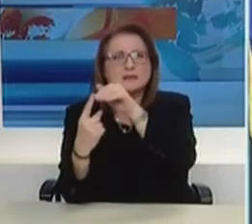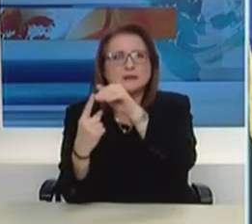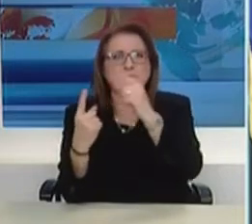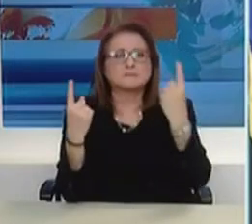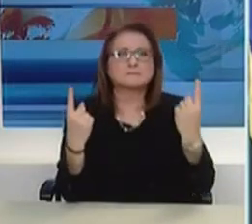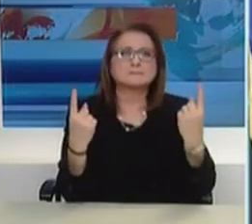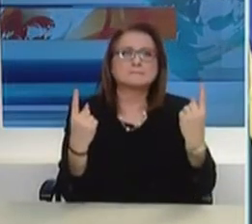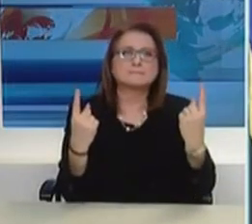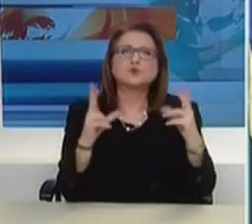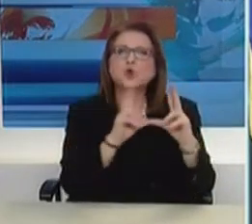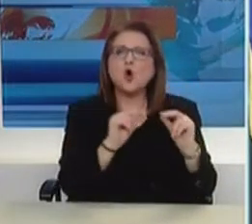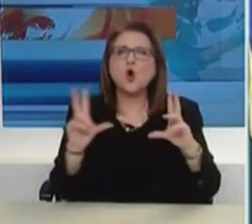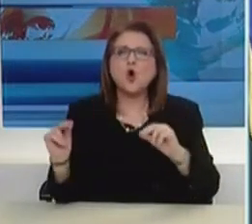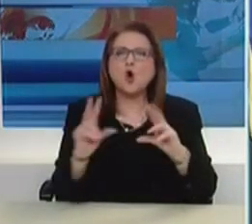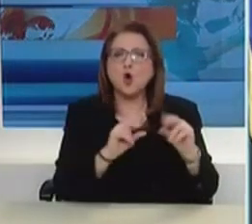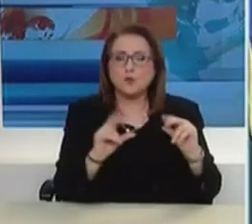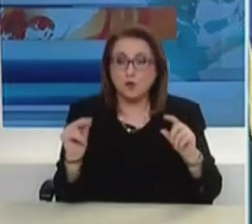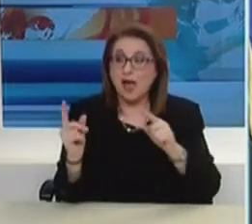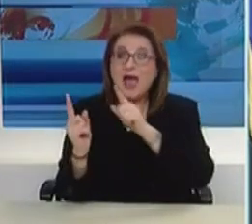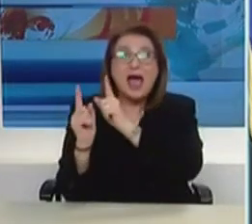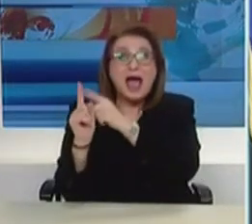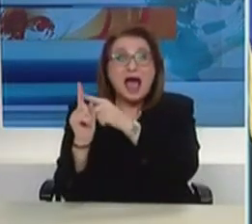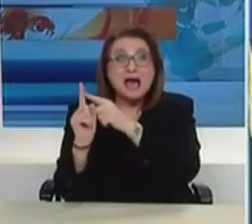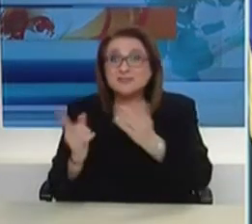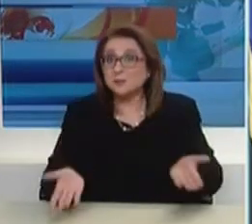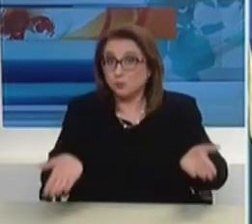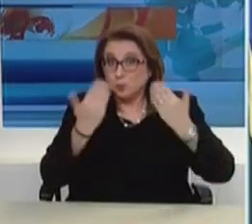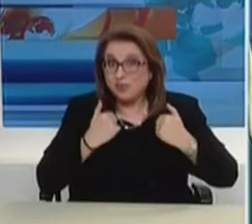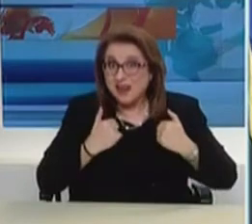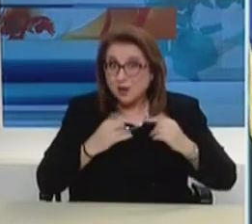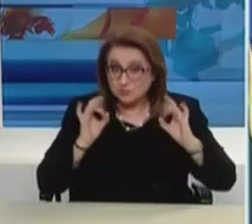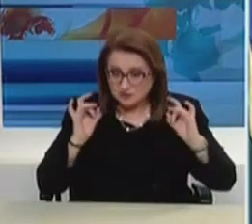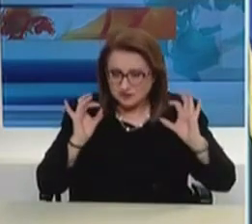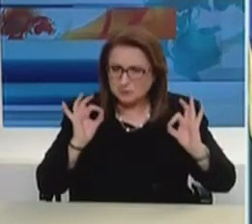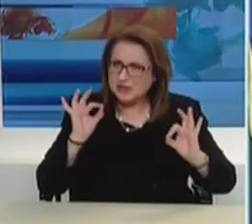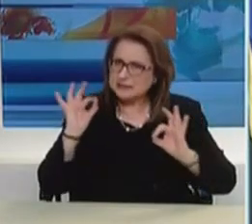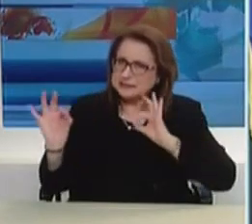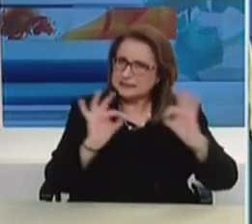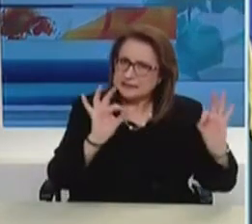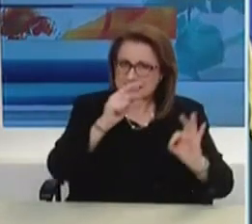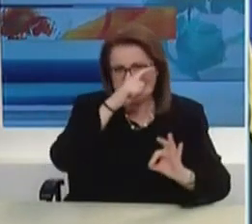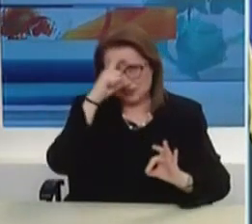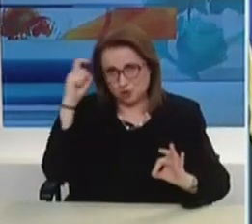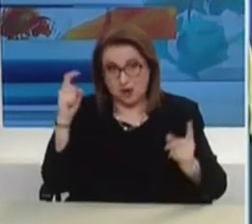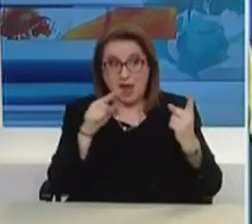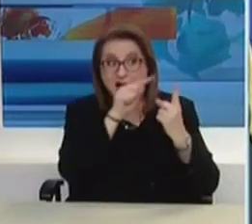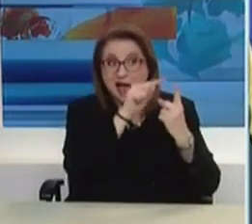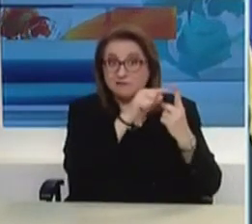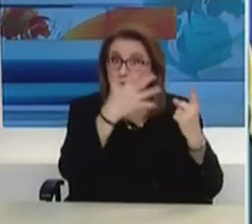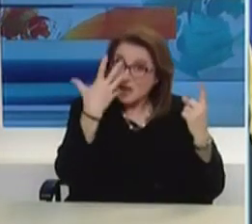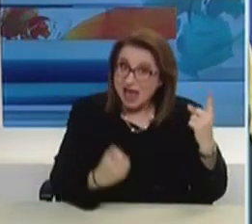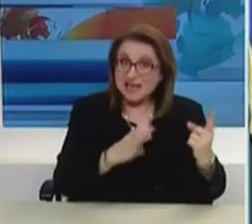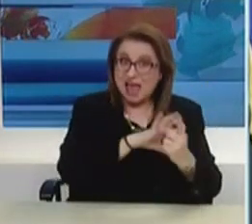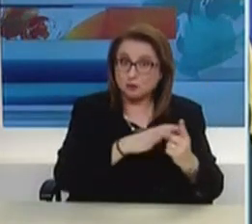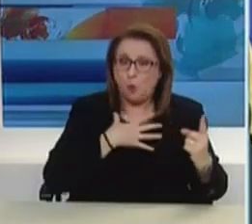η ασυμπτωματική φαίνεται ότι δεν είναι τόσο μεταδοτική όσο η συμπτωματική. Υπάρχουν πολλοί παράμετροι. Υπολογίζεται λοιπόν ότι υπάρχει ένα ποσοστό από